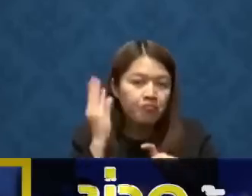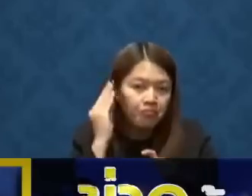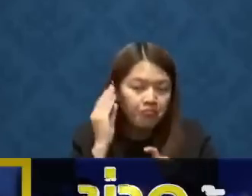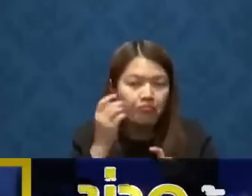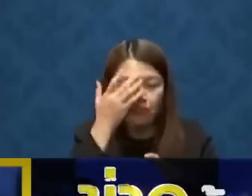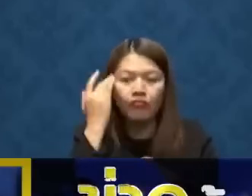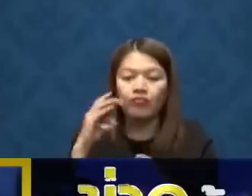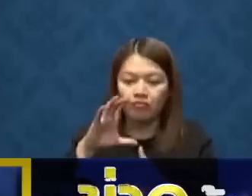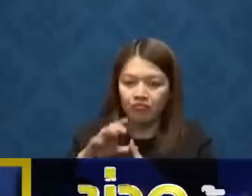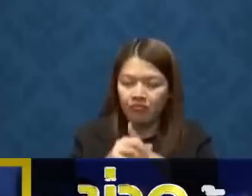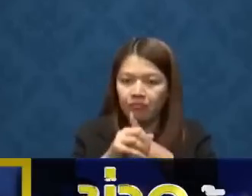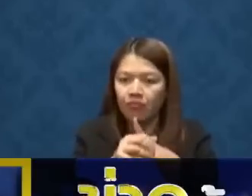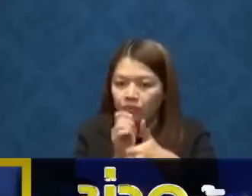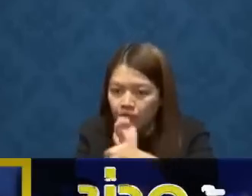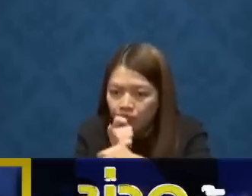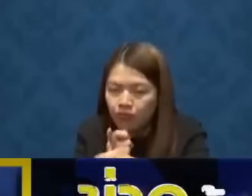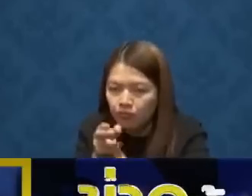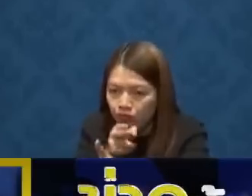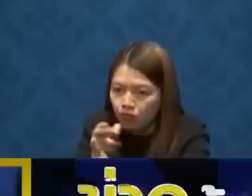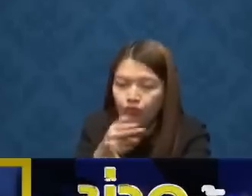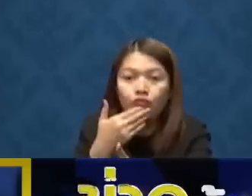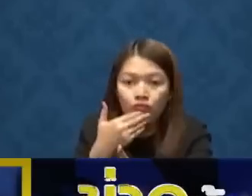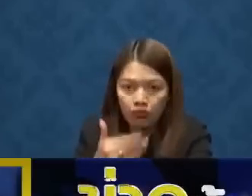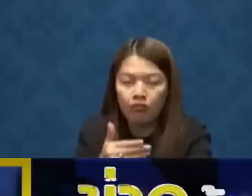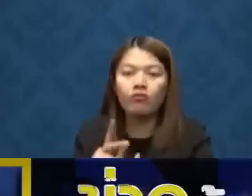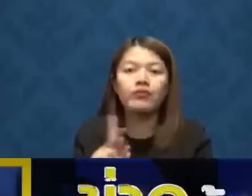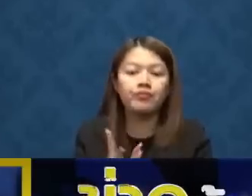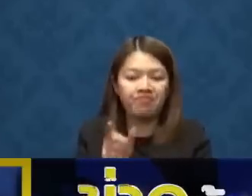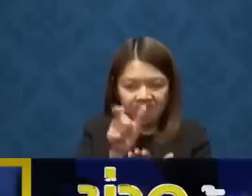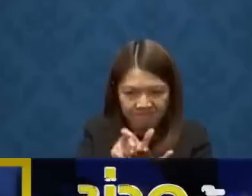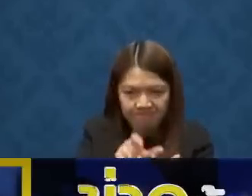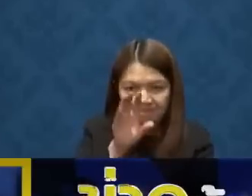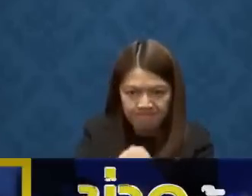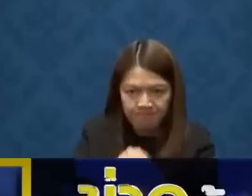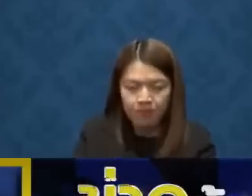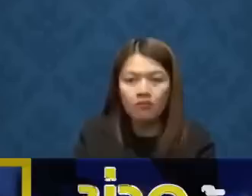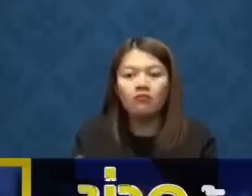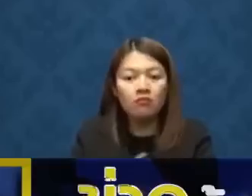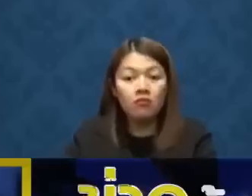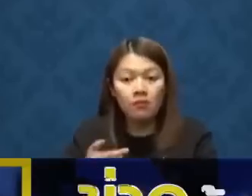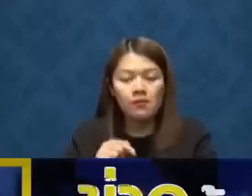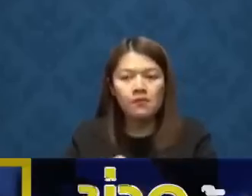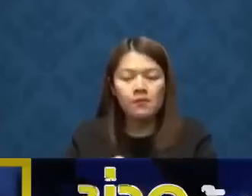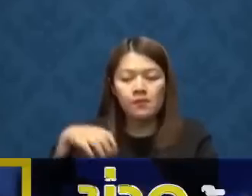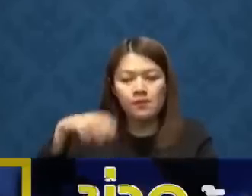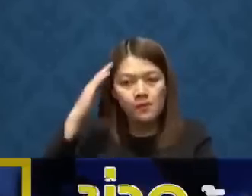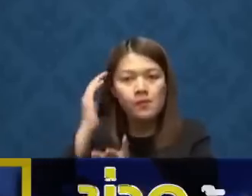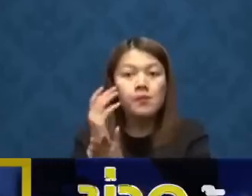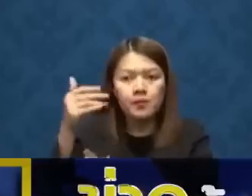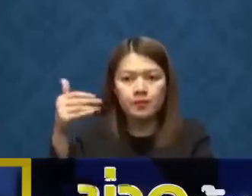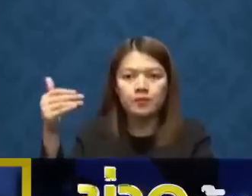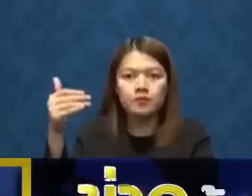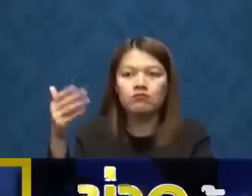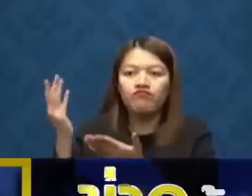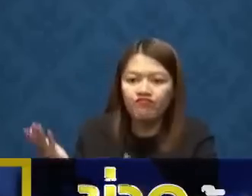น้าที่เพื่อความโปร่งใสมีการนำเข้านำออกจากร่างกฎหมายในชั้นกรรมาธิการของสภาและก็วุฒิสภ